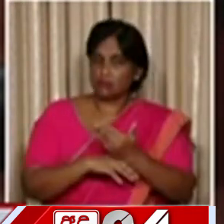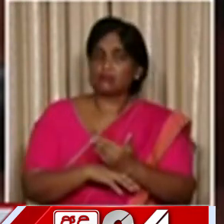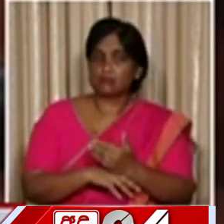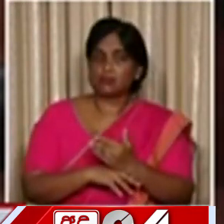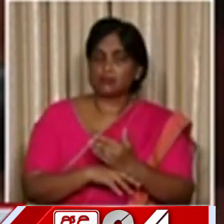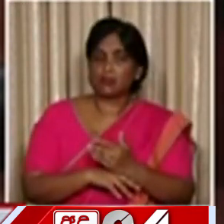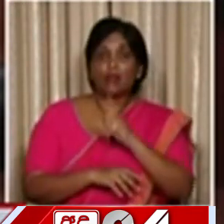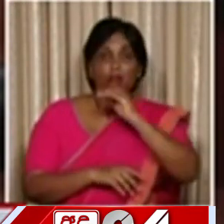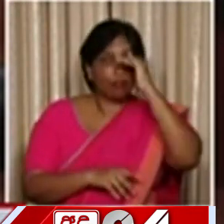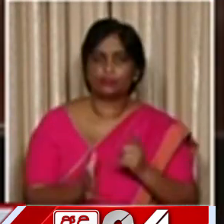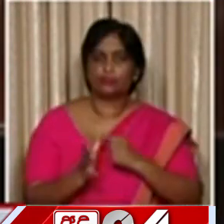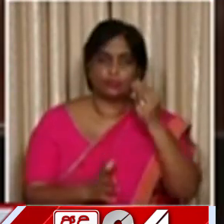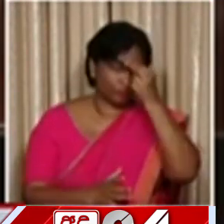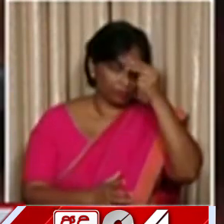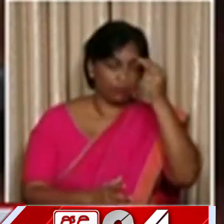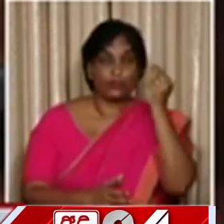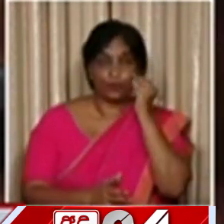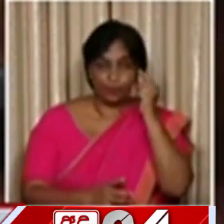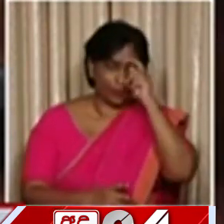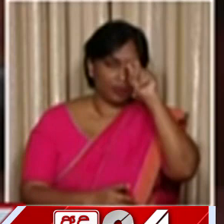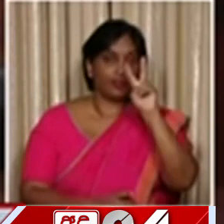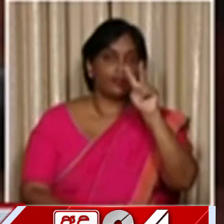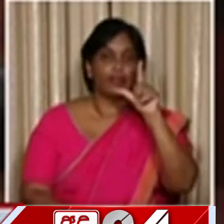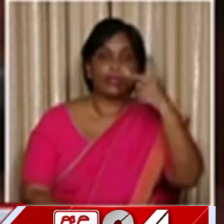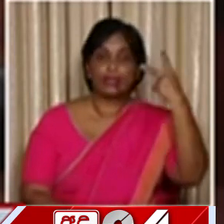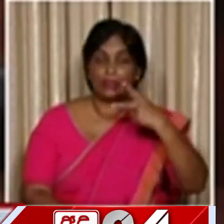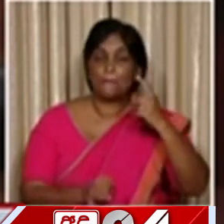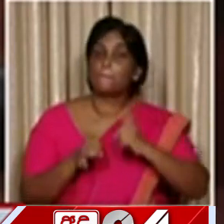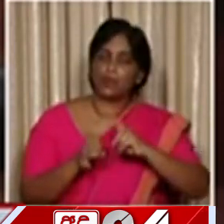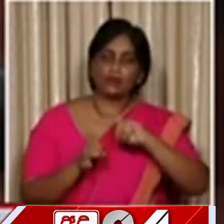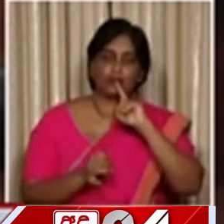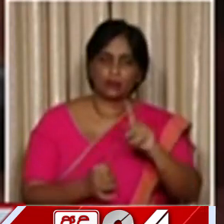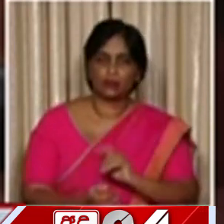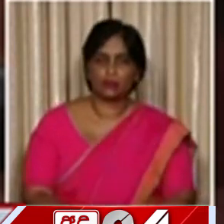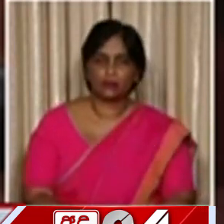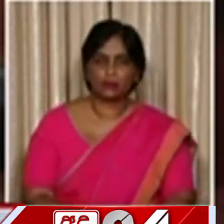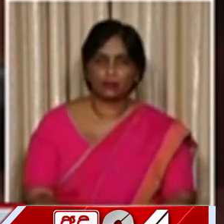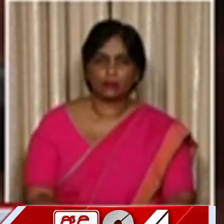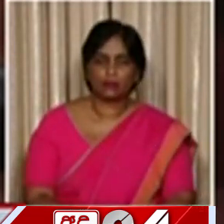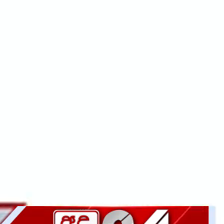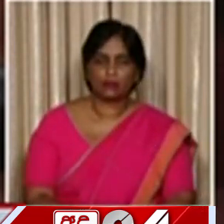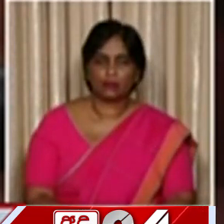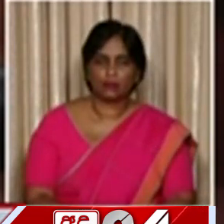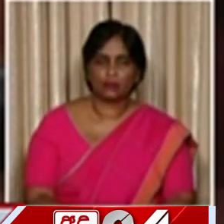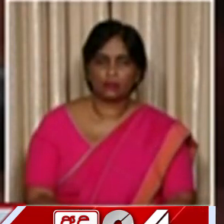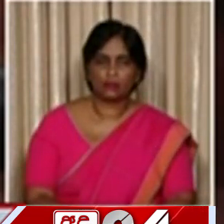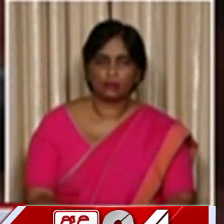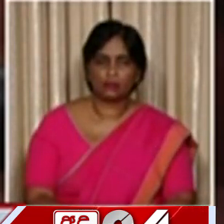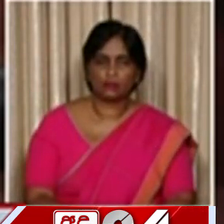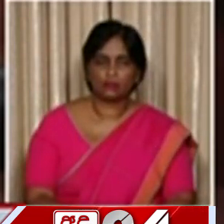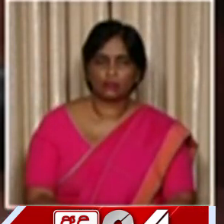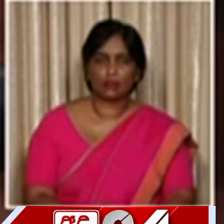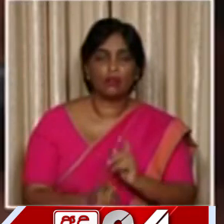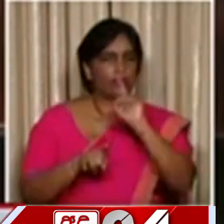සමහර මේ කතානායකවරු කටයුතු කරේ අඩුමතරම ඉස්ත්‍රික පාර්ලිමේන්තු දවස්වල ඉන්නන පාර්ලිමේන්තුවේ එයා රට යනවා නම් අනිත් සති දෙක යොදා ගන්න එයා මොකද